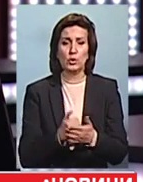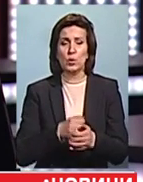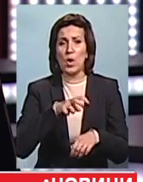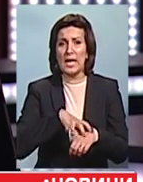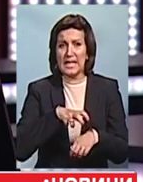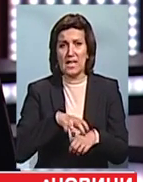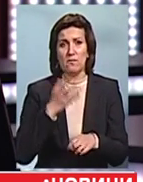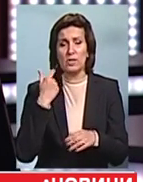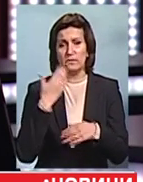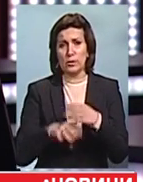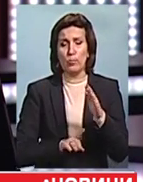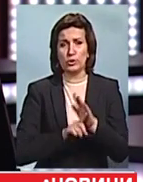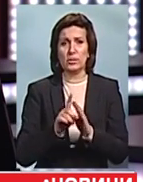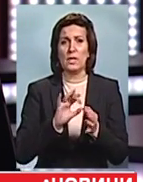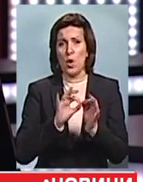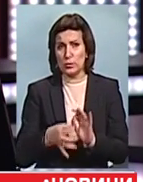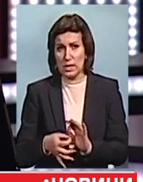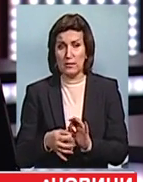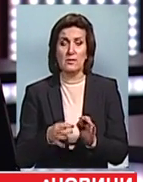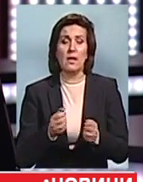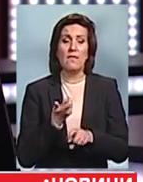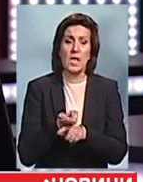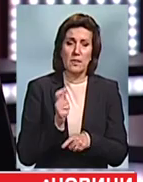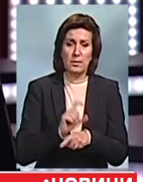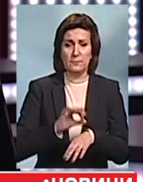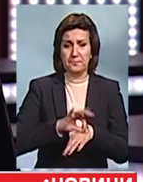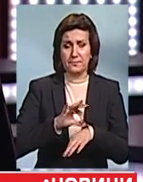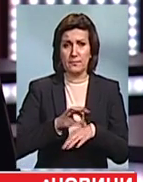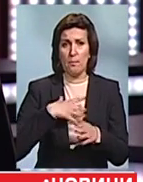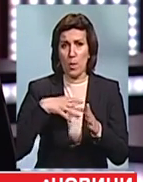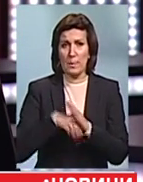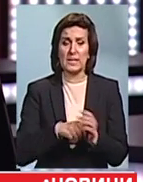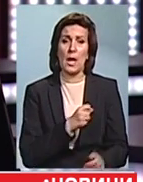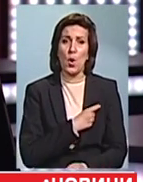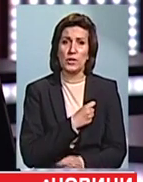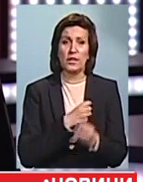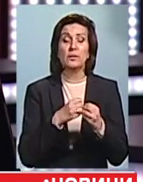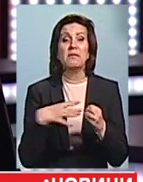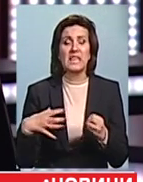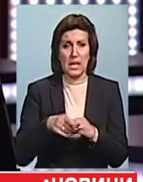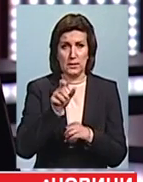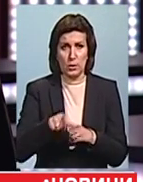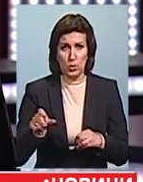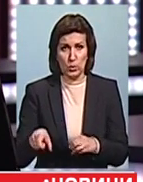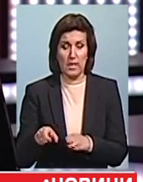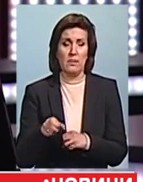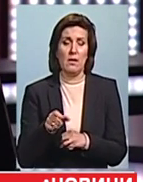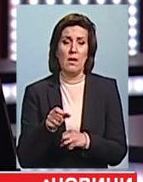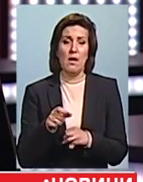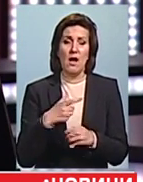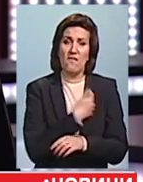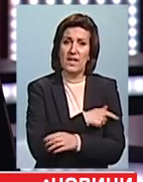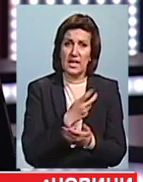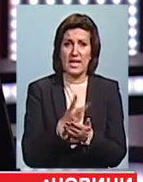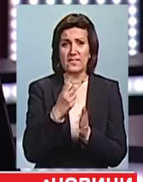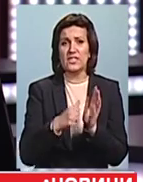лікарів, коли вже почалися ускладнення. Найбільше від недуги померло на Одещині 15 людей. У лікарнях